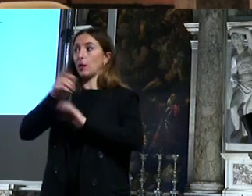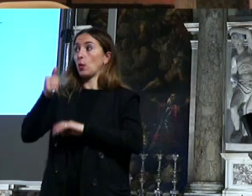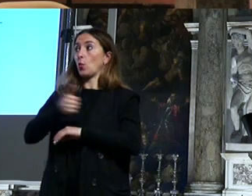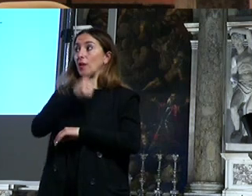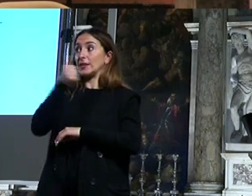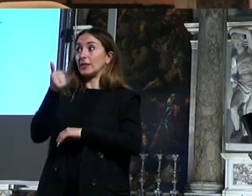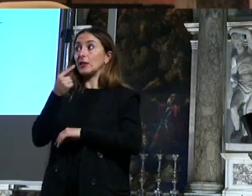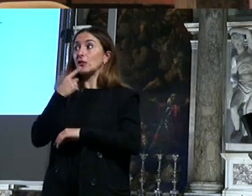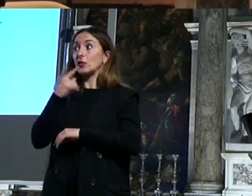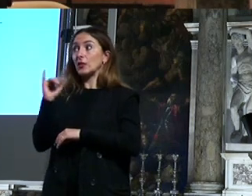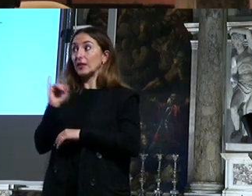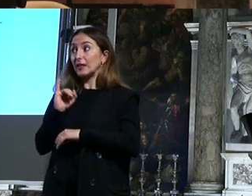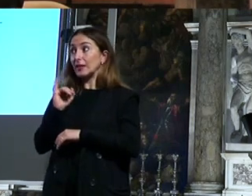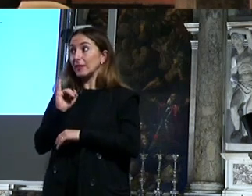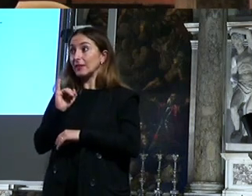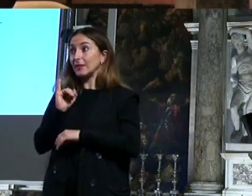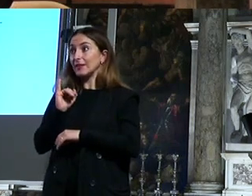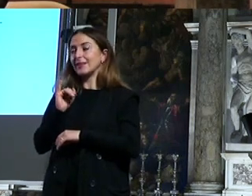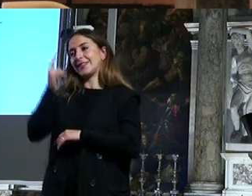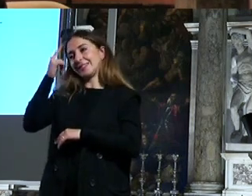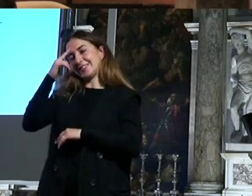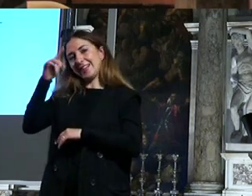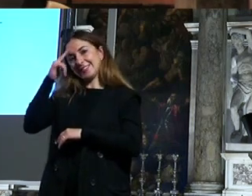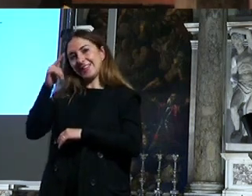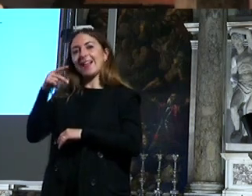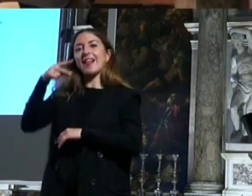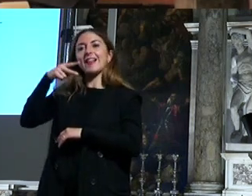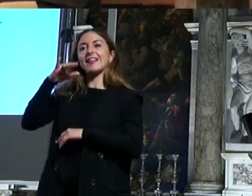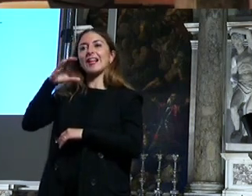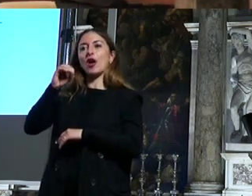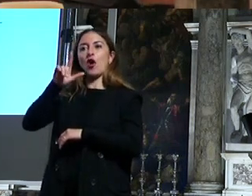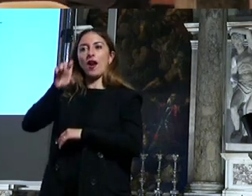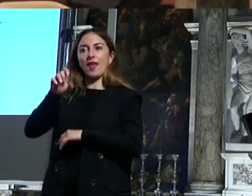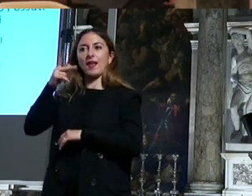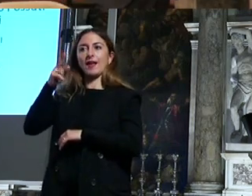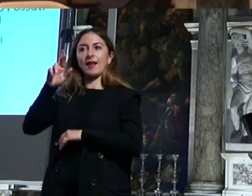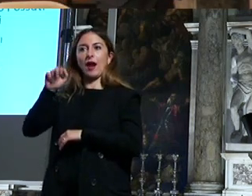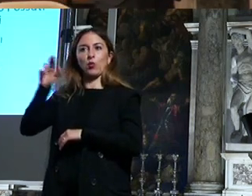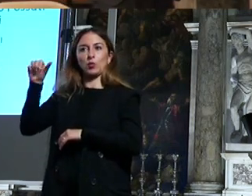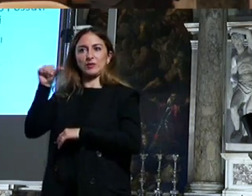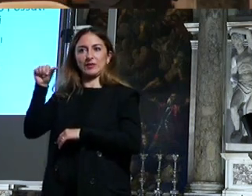va, ah, lo sappiamo già, Nicole Krause. Prego Nicole.